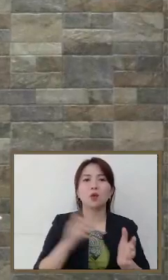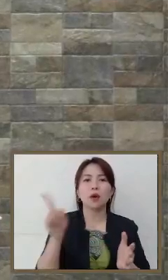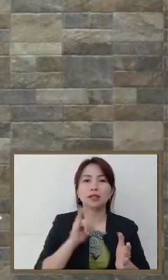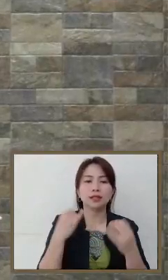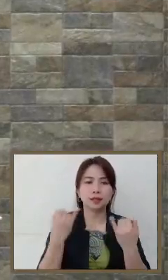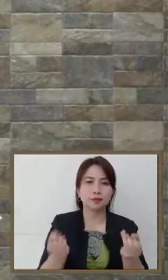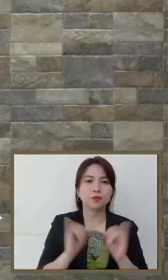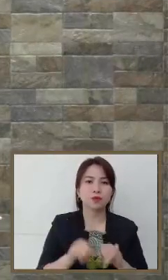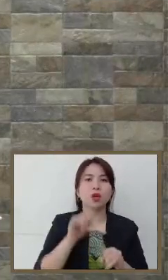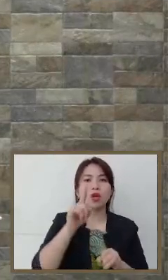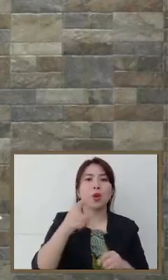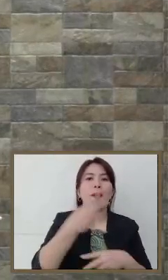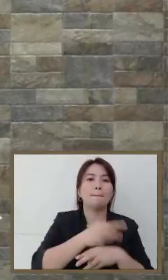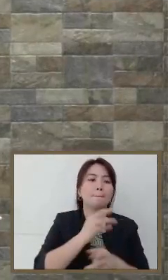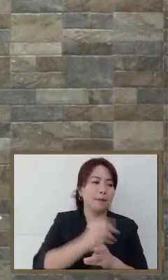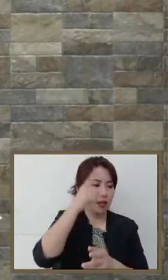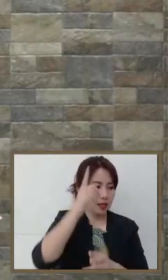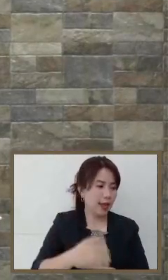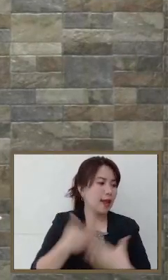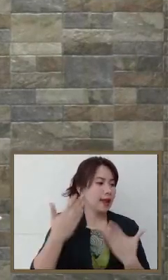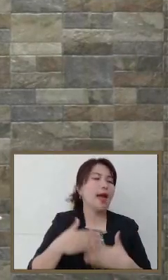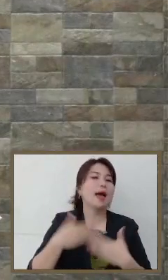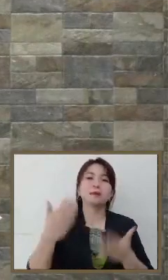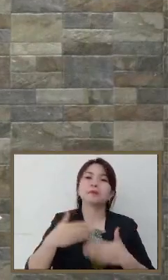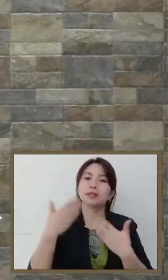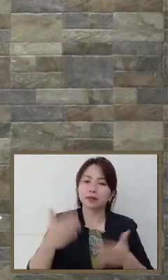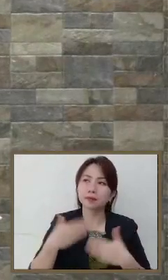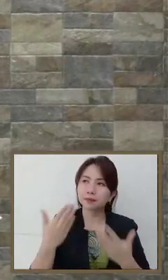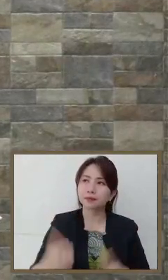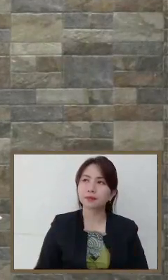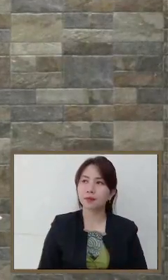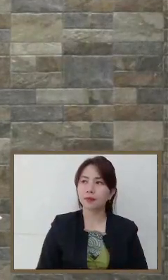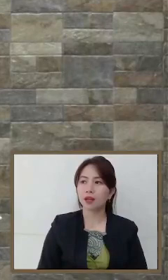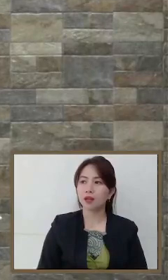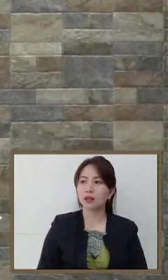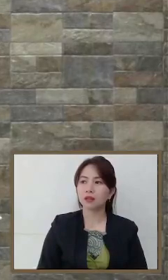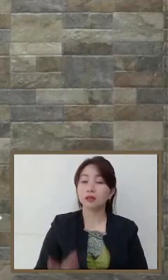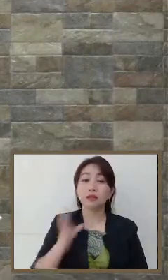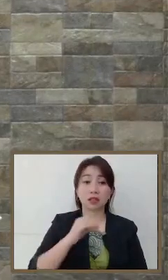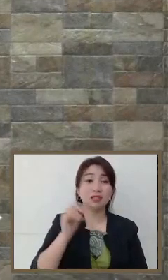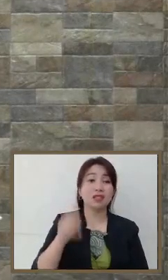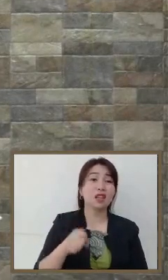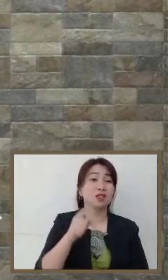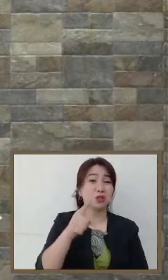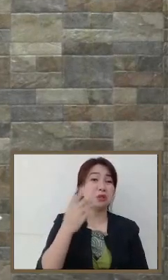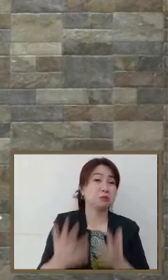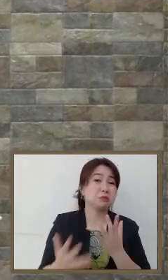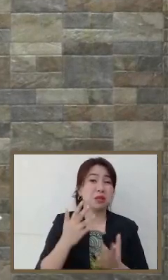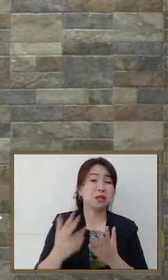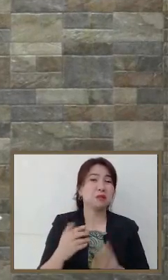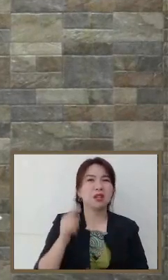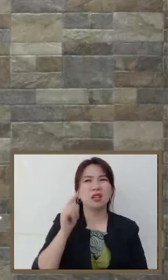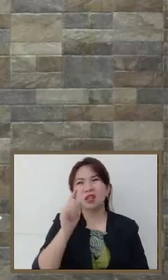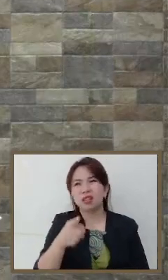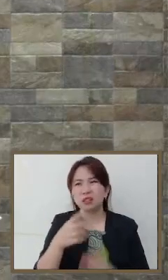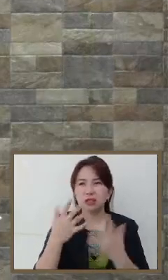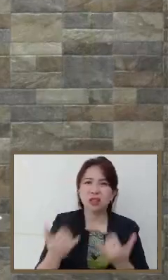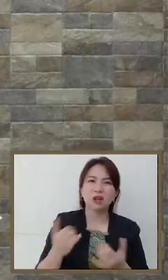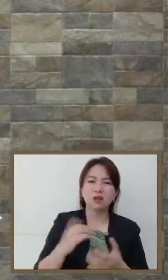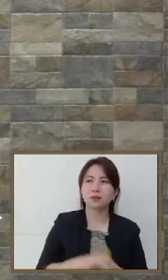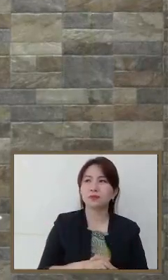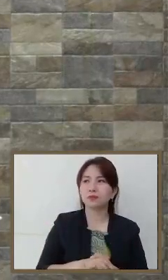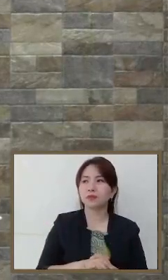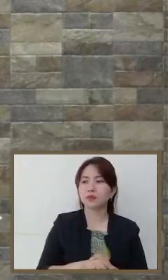mapasaya mo ang Diyos ' ba linang naglalakad ka diyan nainitan inaasar ka ng sino pa man